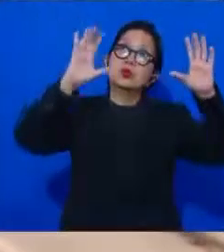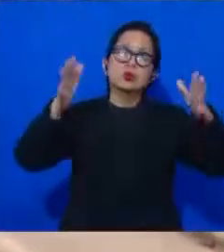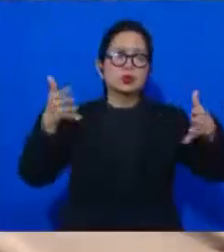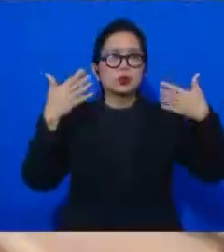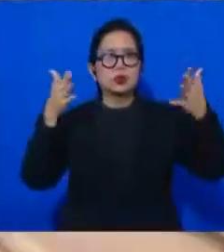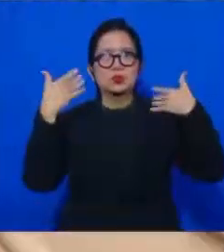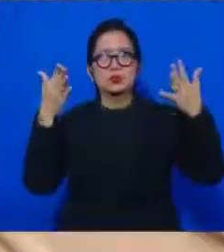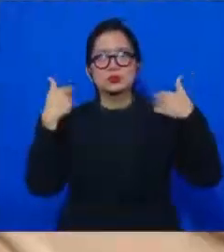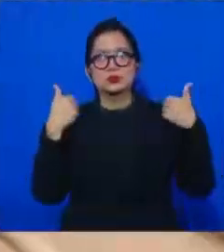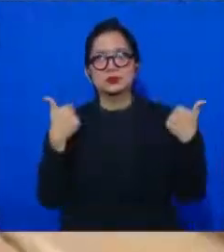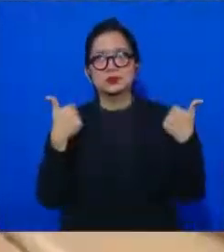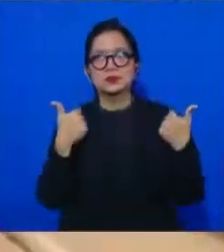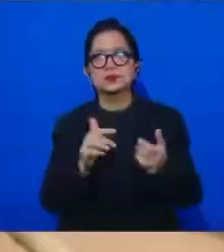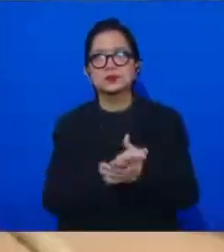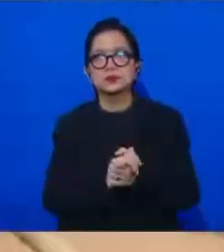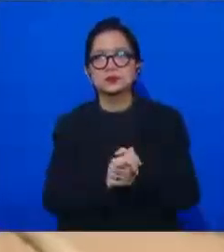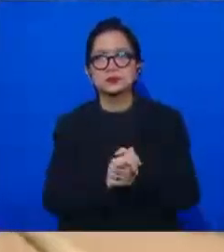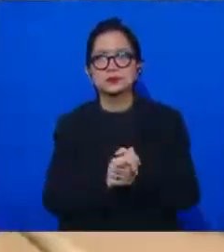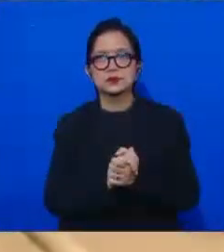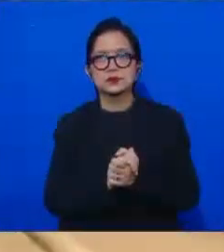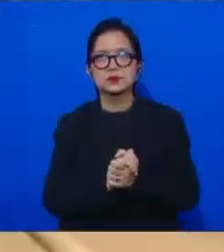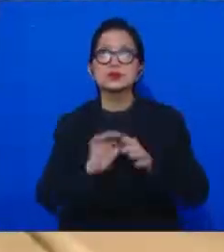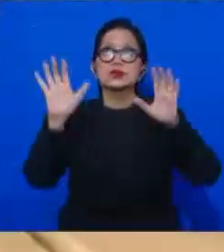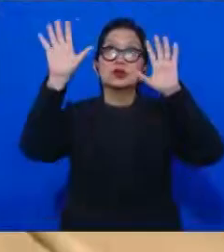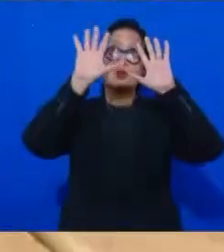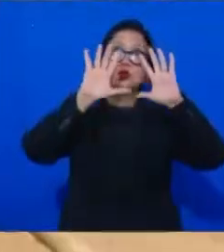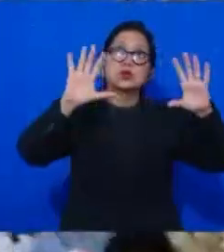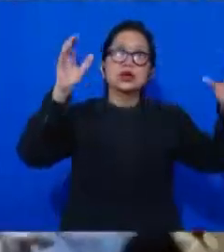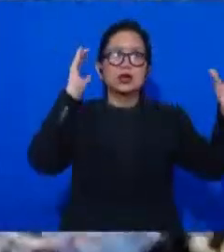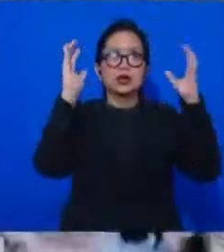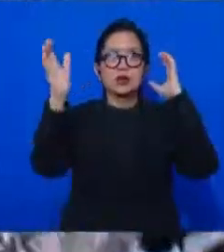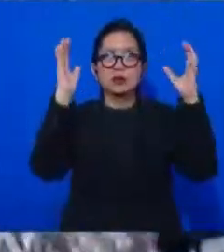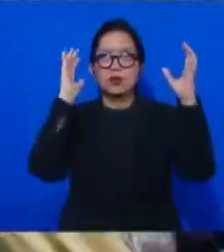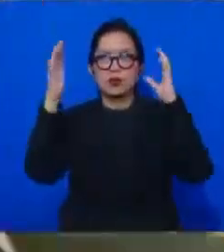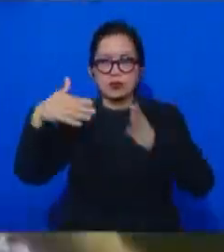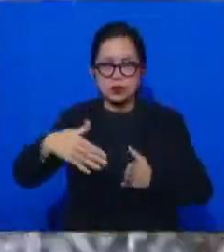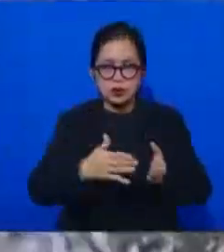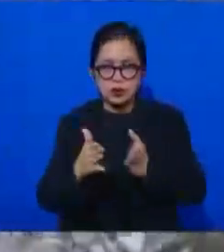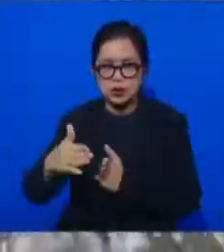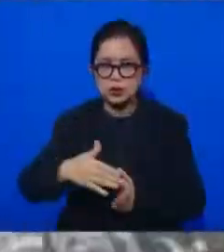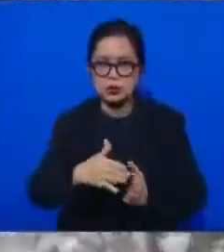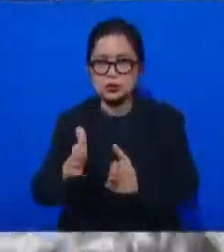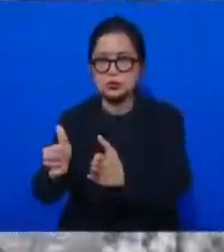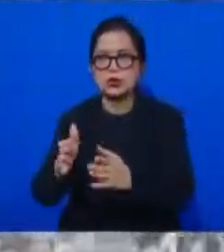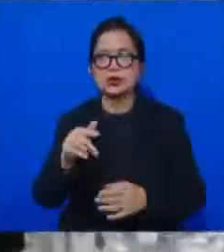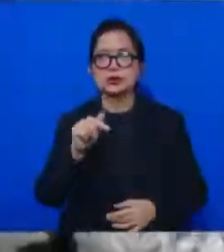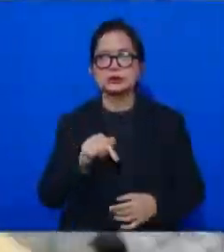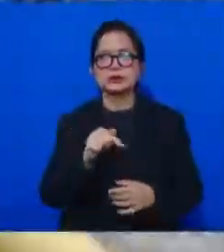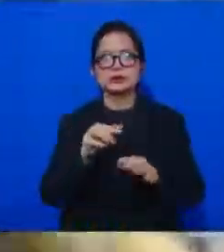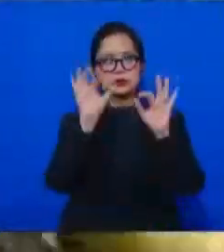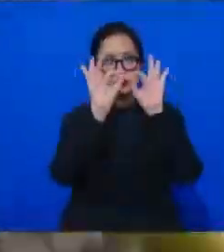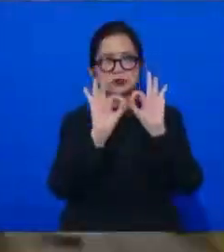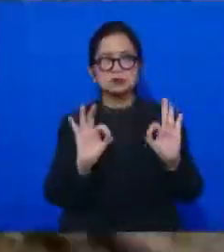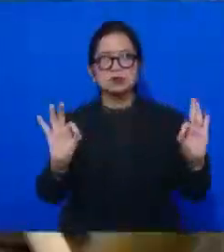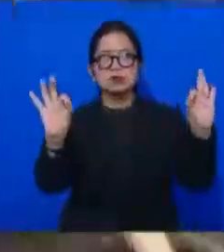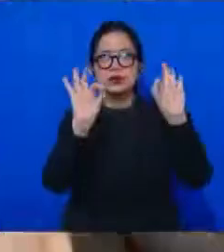dinikmati. Suasana alam yang masih asri dengan rindang pepohonan dan aliran sungai dari kawasan Gunung Betung yang masih bersih dan